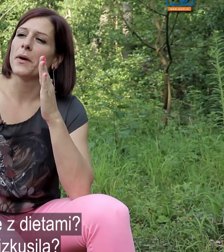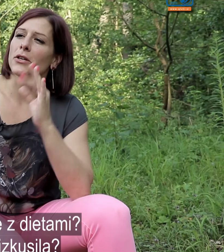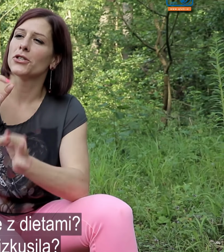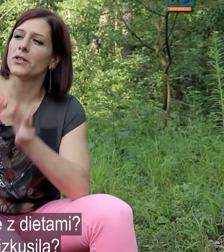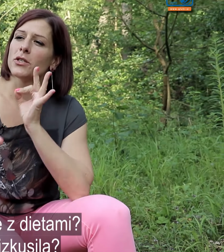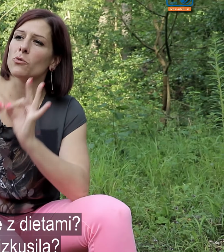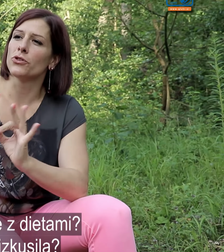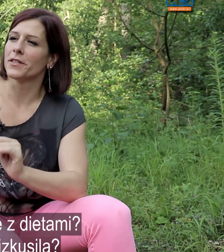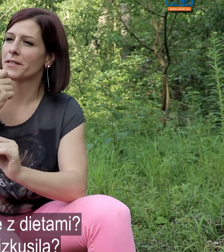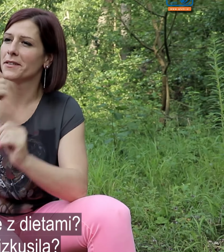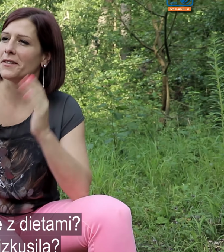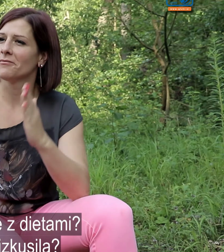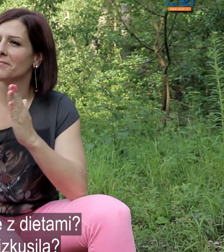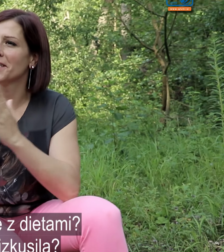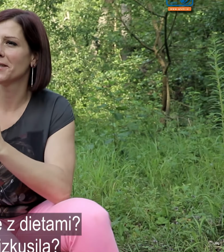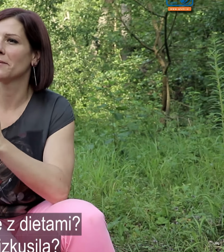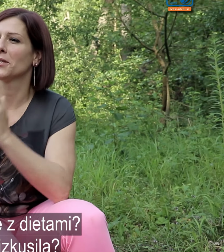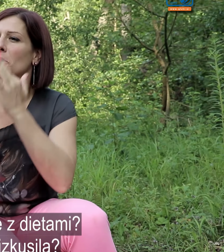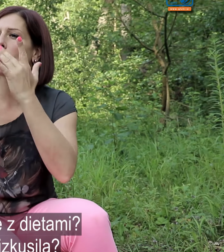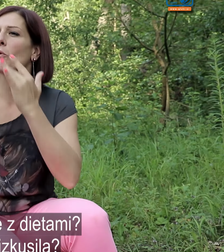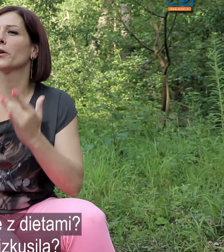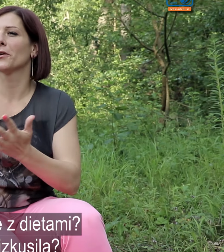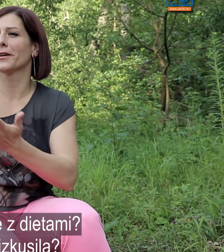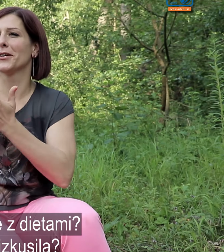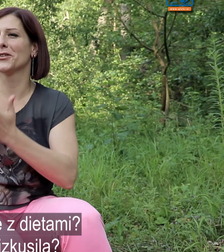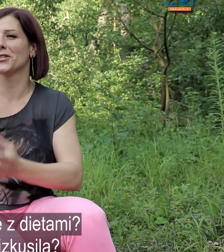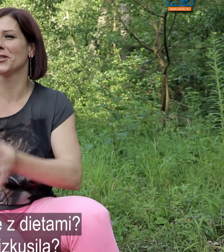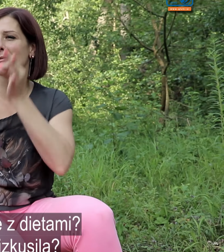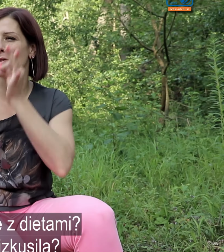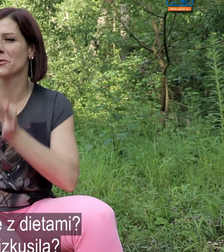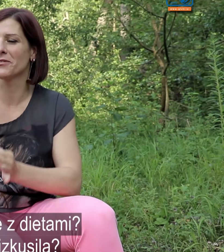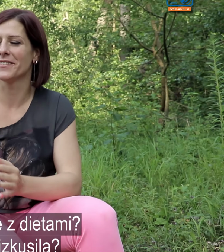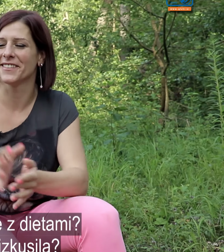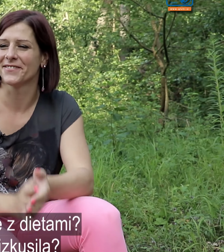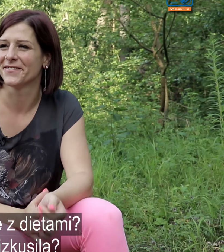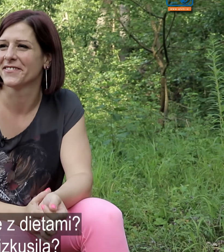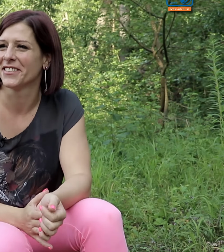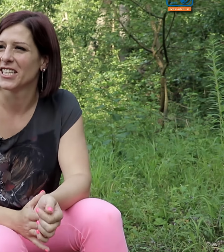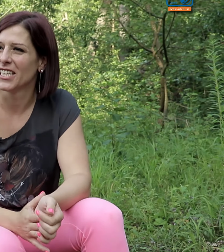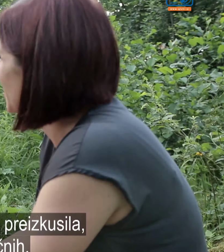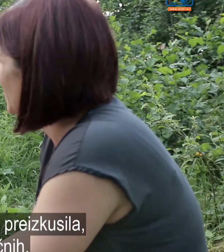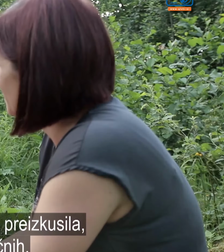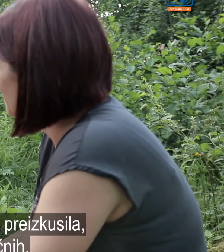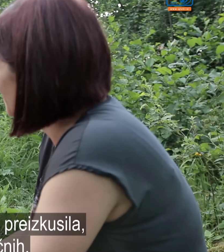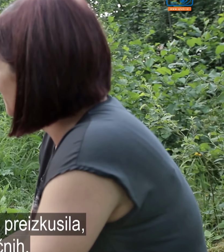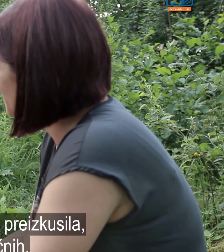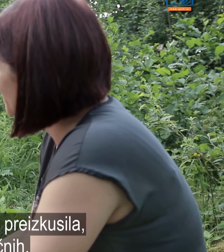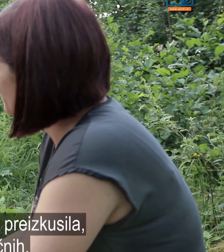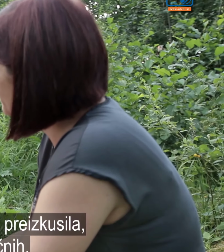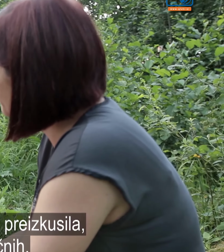Kakšne imaš izkušnje z dietami? Koliko si jih že preizkusila?